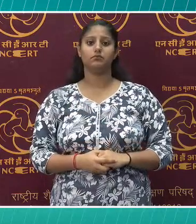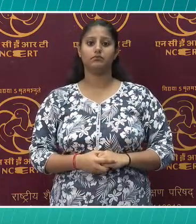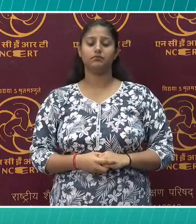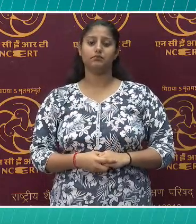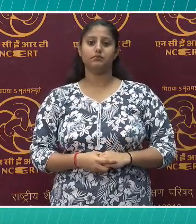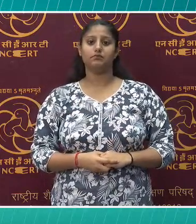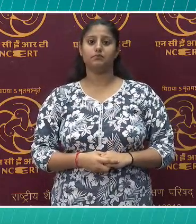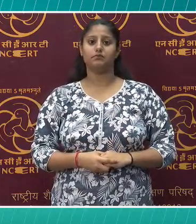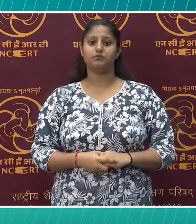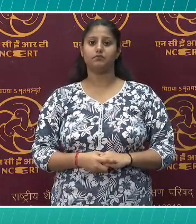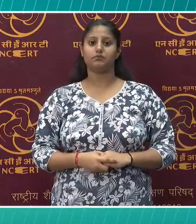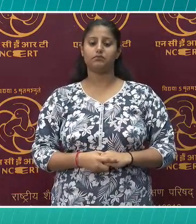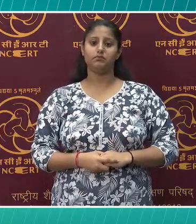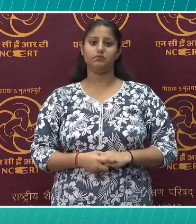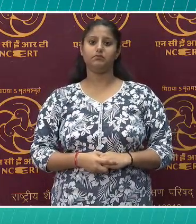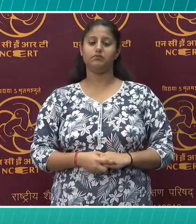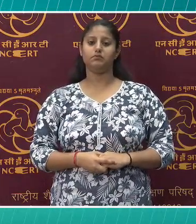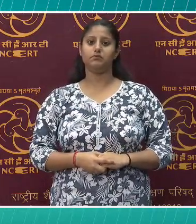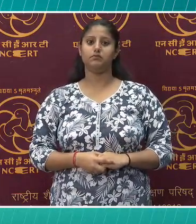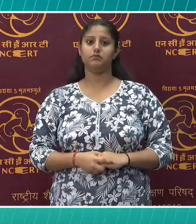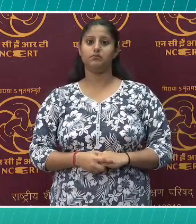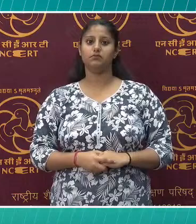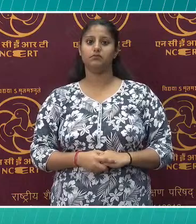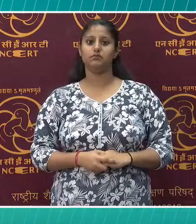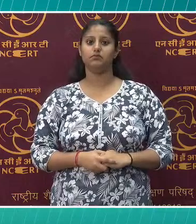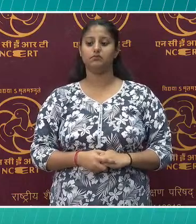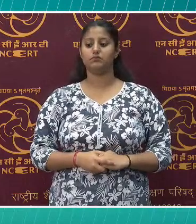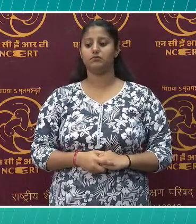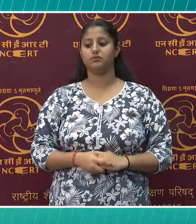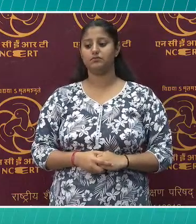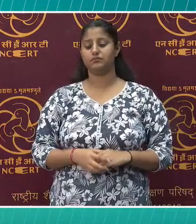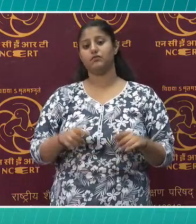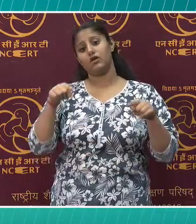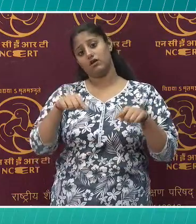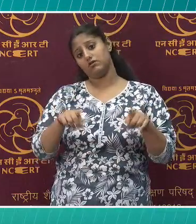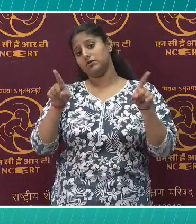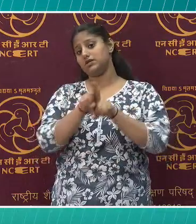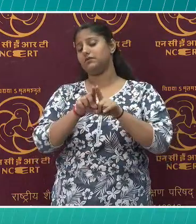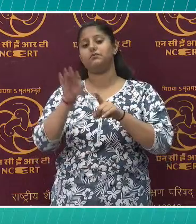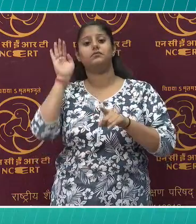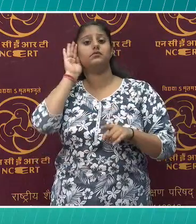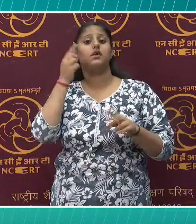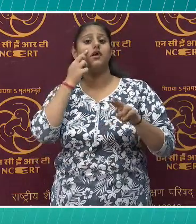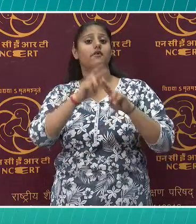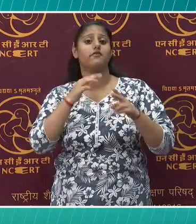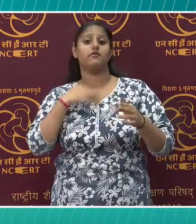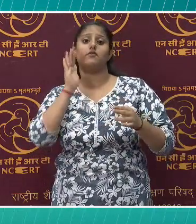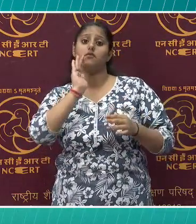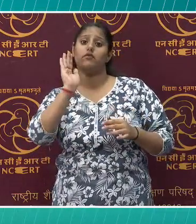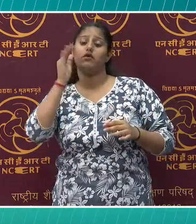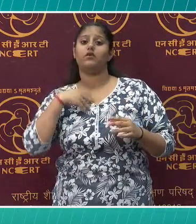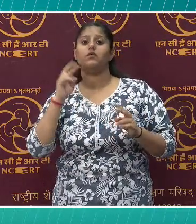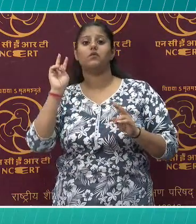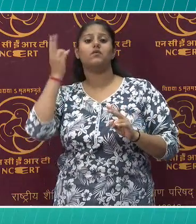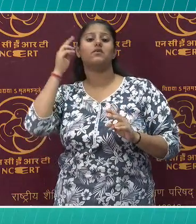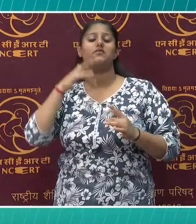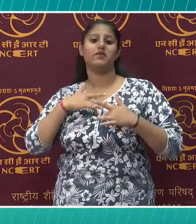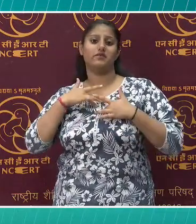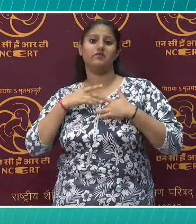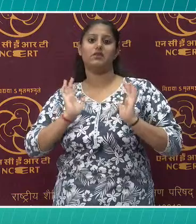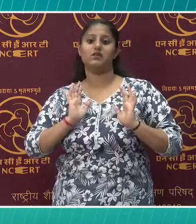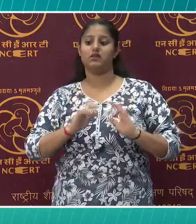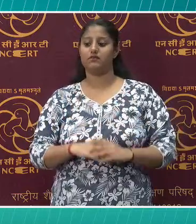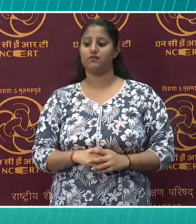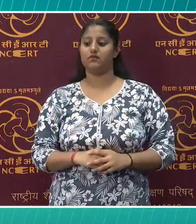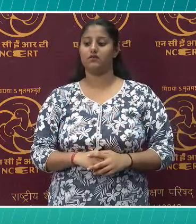ma kaschit dukha bhag bhavet. आज भी हम ये श्लोक सुनते हैं, और जब हम उसको गाते हैं तो उसकी एक बात ही अलग होती है. Handed down for thousands